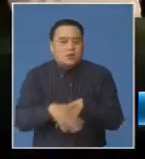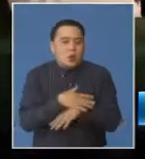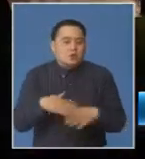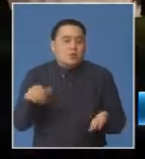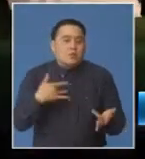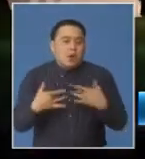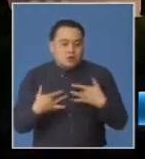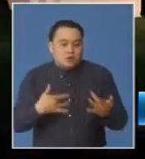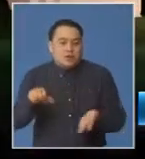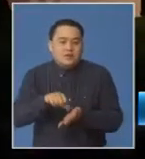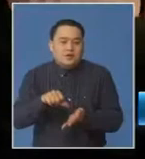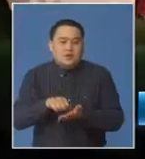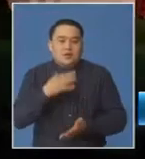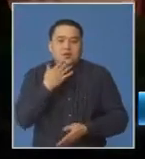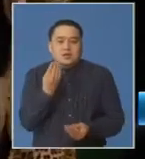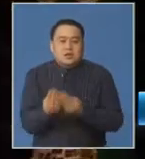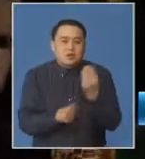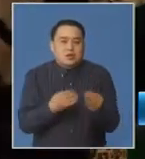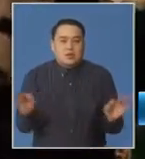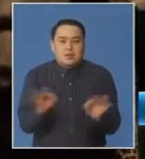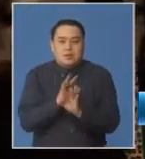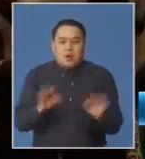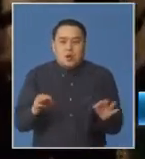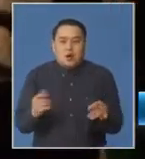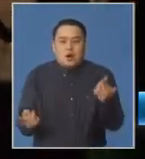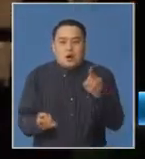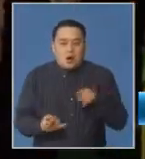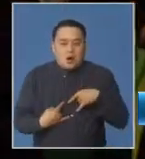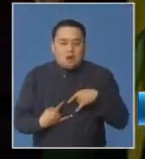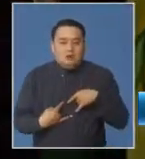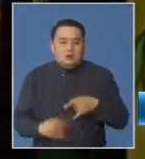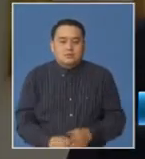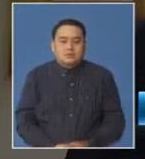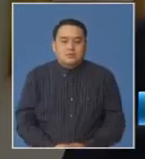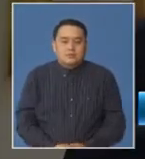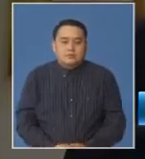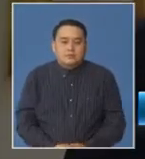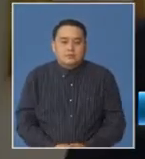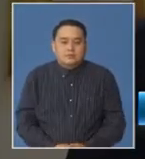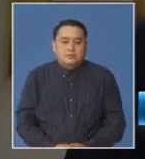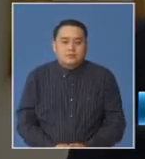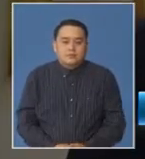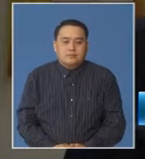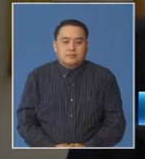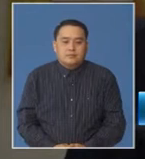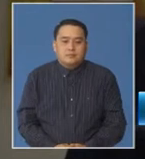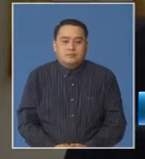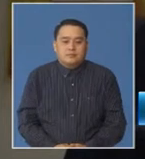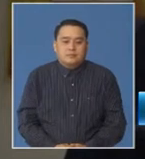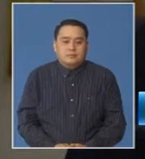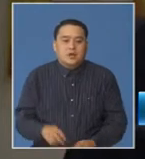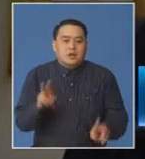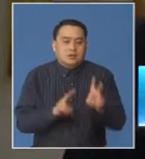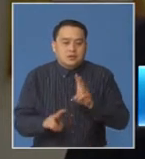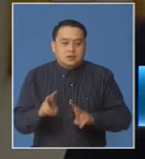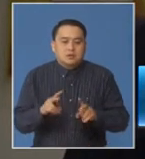постановке представлены национальные игры, музыка, костюмы с элементами орнамента. Я искал именно сказки для Наурыза, но их